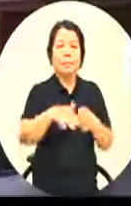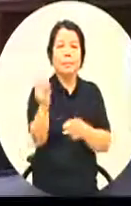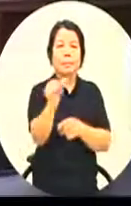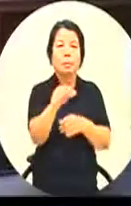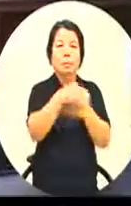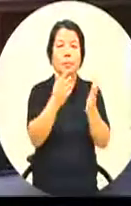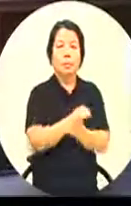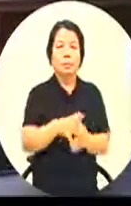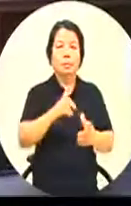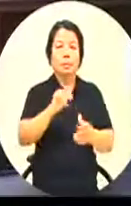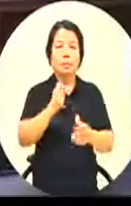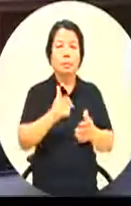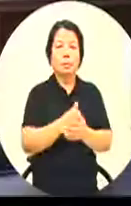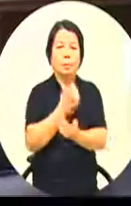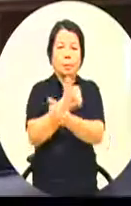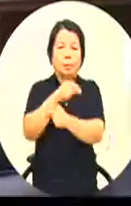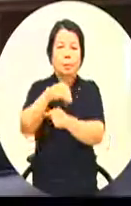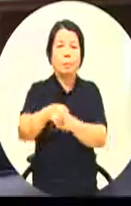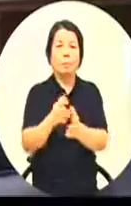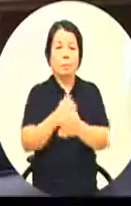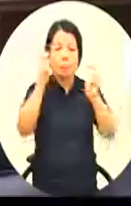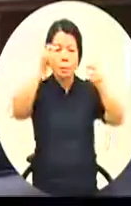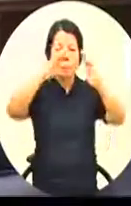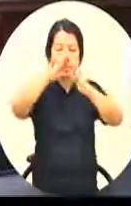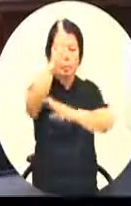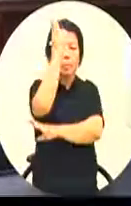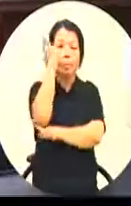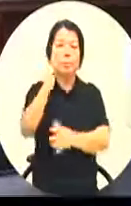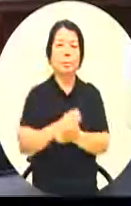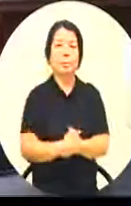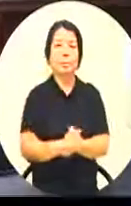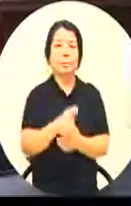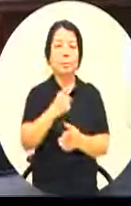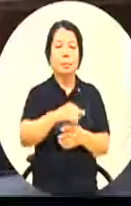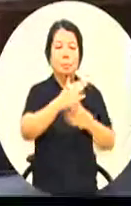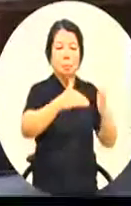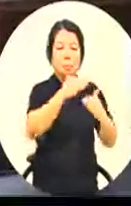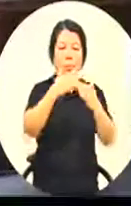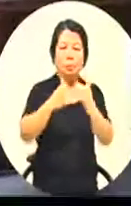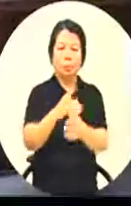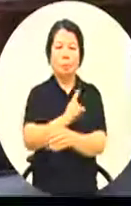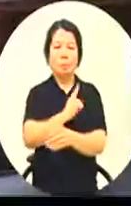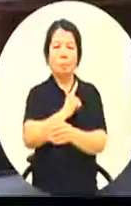师甄试。但是那个时候，高雄市政府我记得是各校独立自己招生。